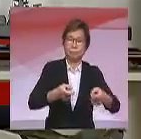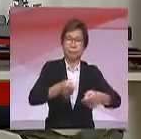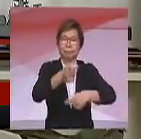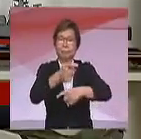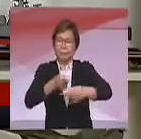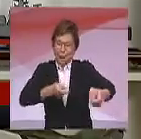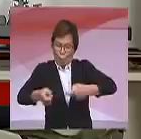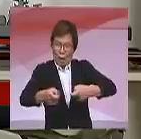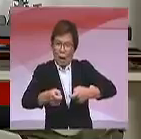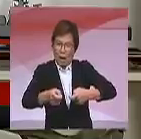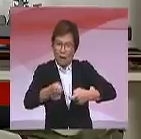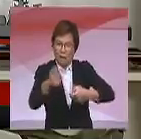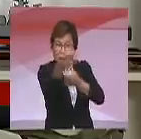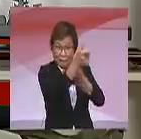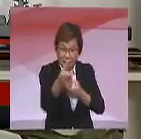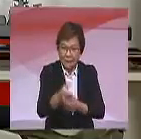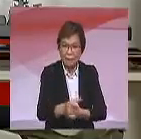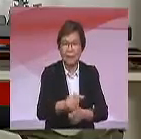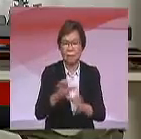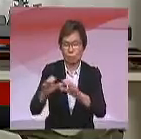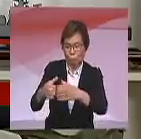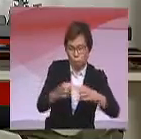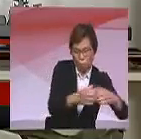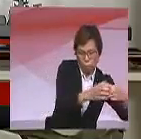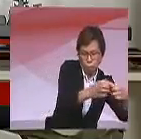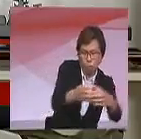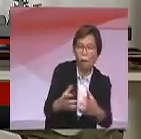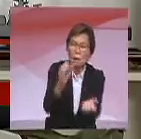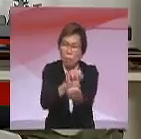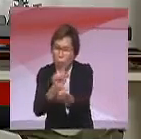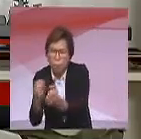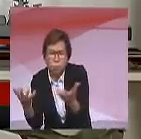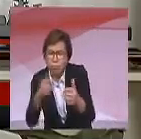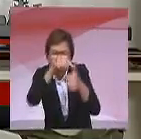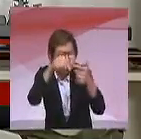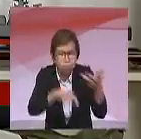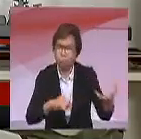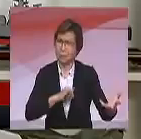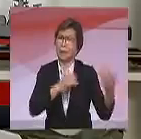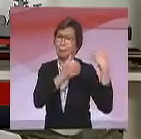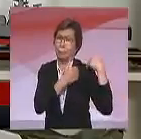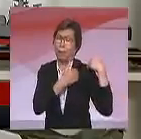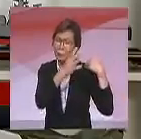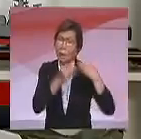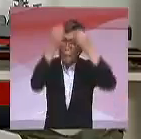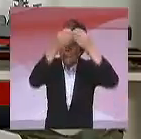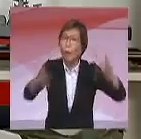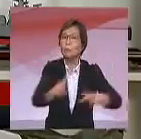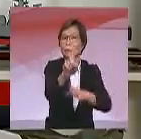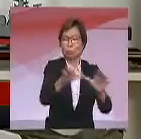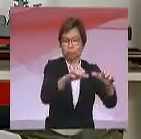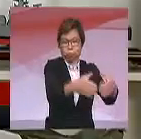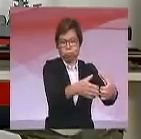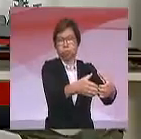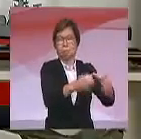sanitasi, task force operasi pematuhan, berapa tangkapan dan sebagainya. Dan juga mengisytiharkan satu-satu kawasan